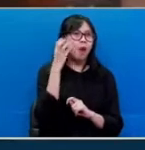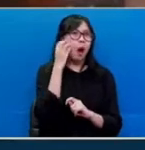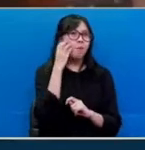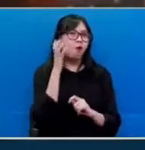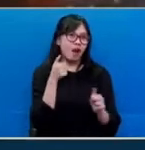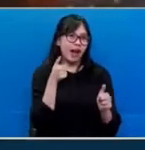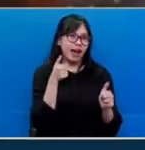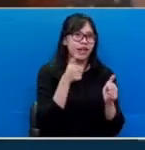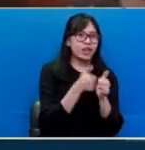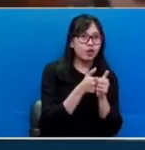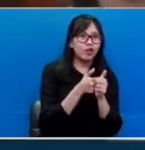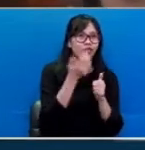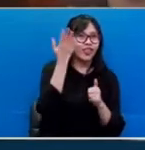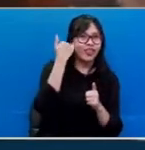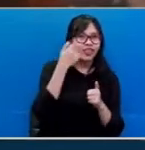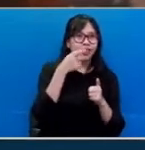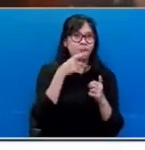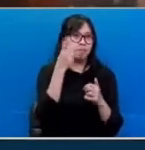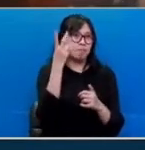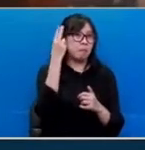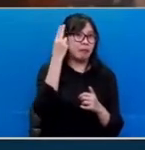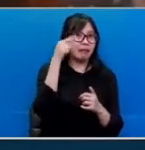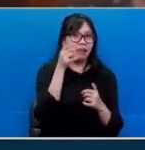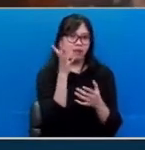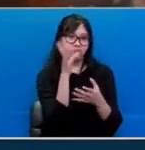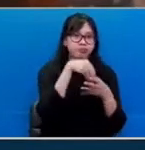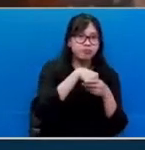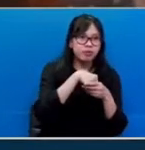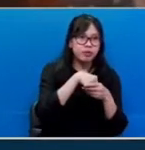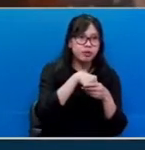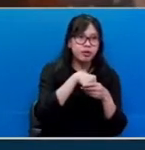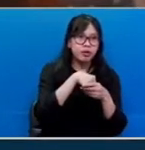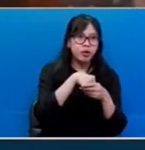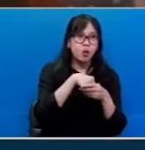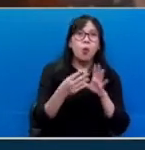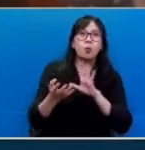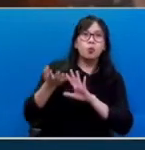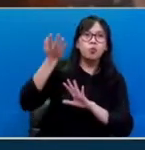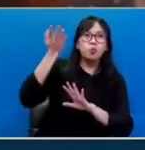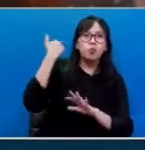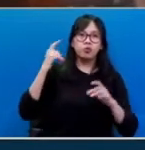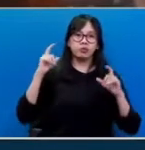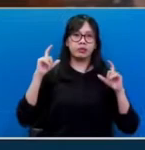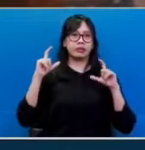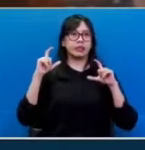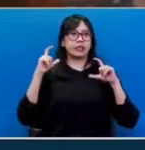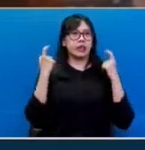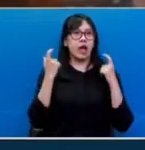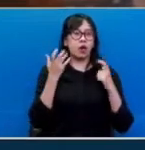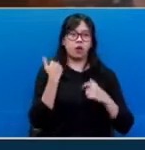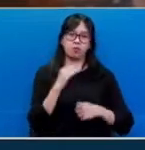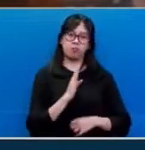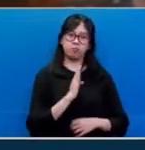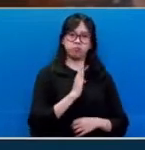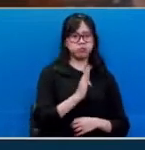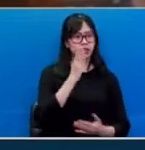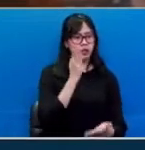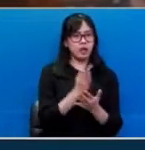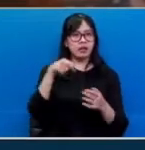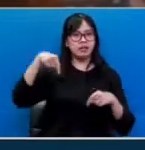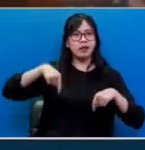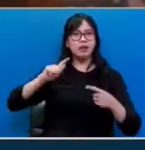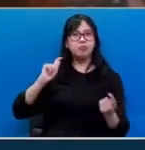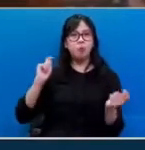Pak pada pemerintah ini tiba-tiba sejarah berevolusi dari agresif menjadi